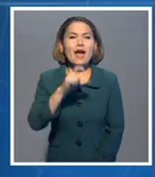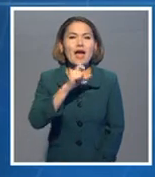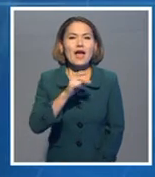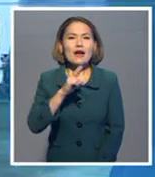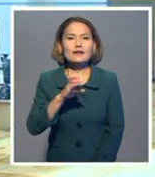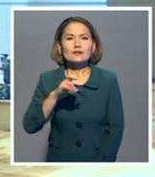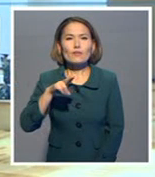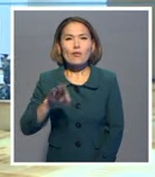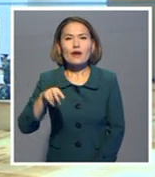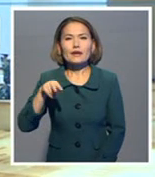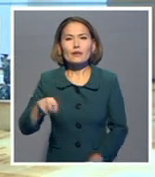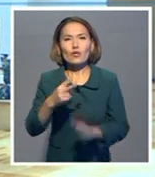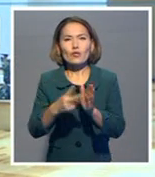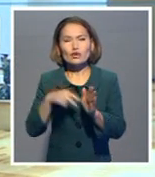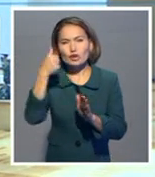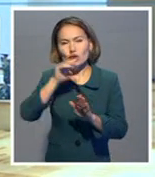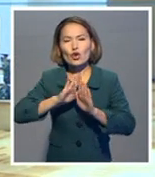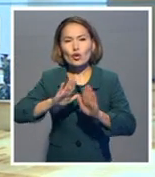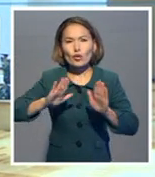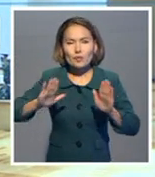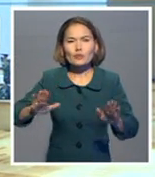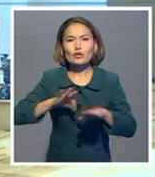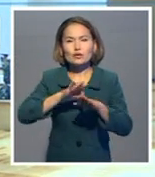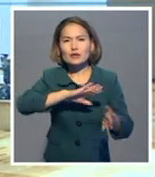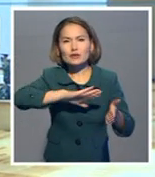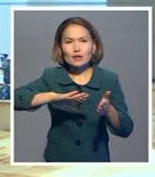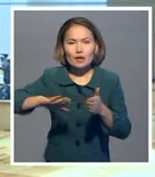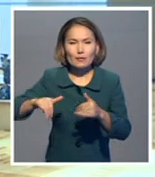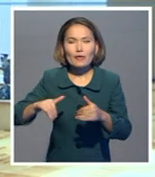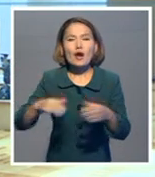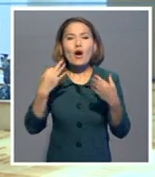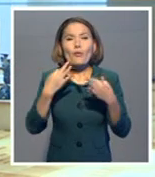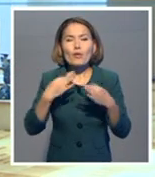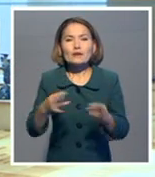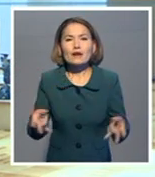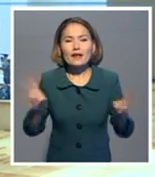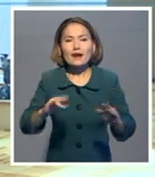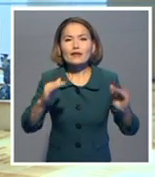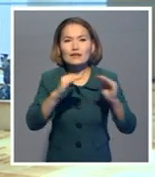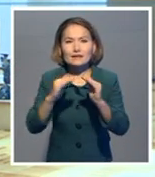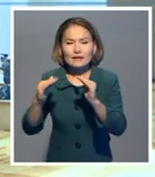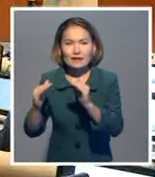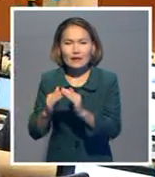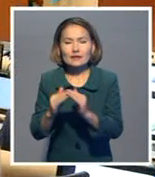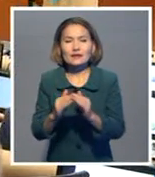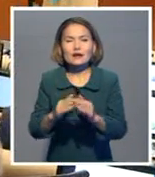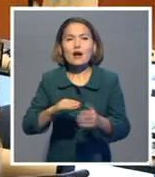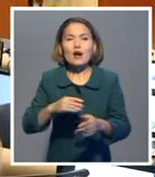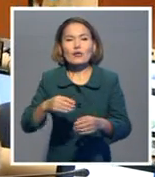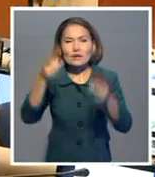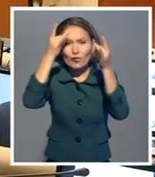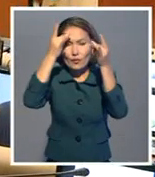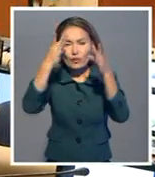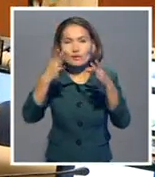Экспо 2017 көрмесі өткізілгеннен кейін бос қалған ғимараттарды мәдениет саласына беру қажет. Бұл нысандар қазақ үшін қажеттілігі зор драматеатрлардың